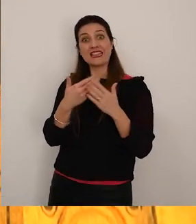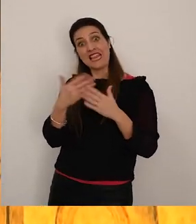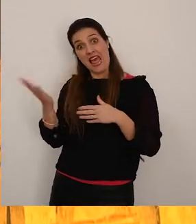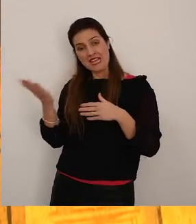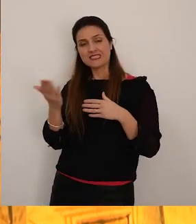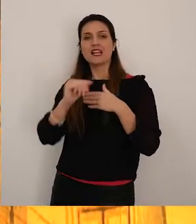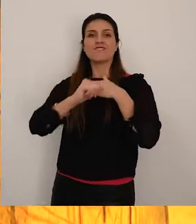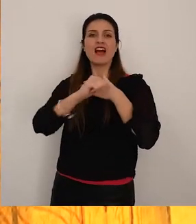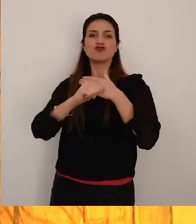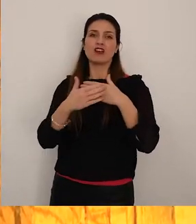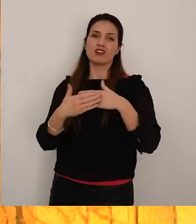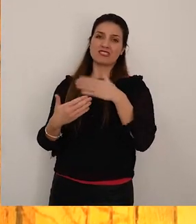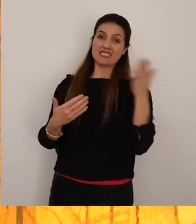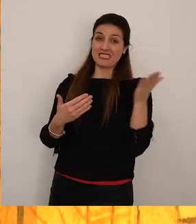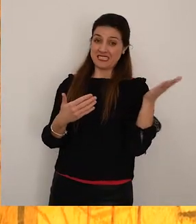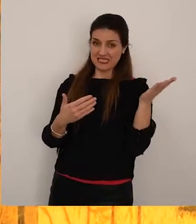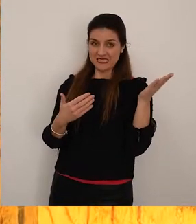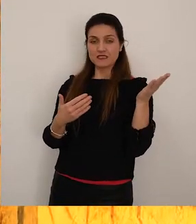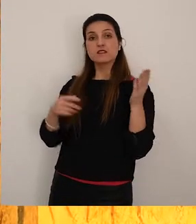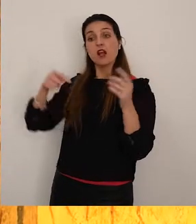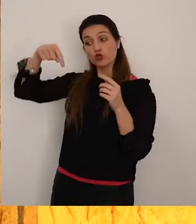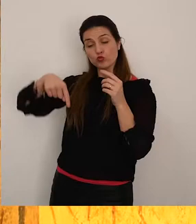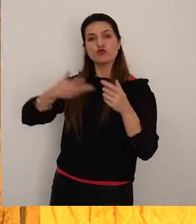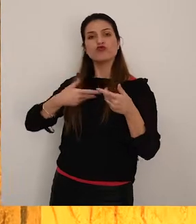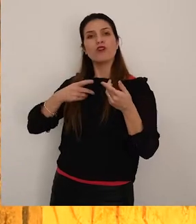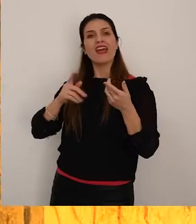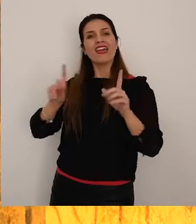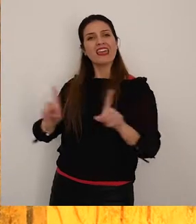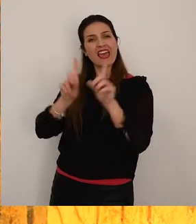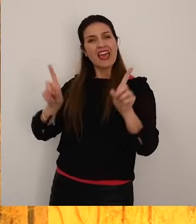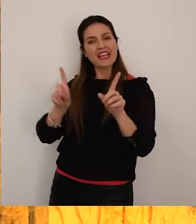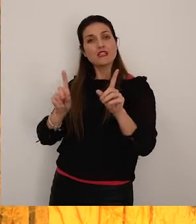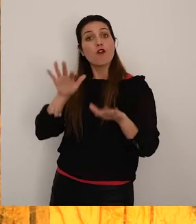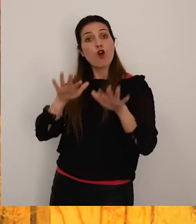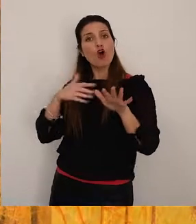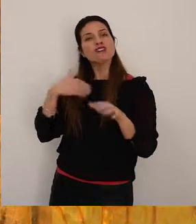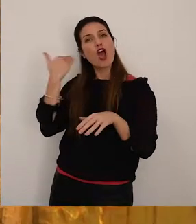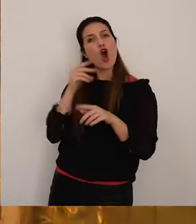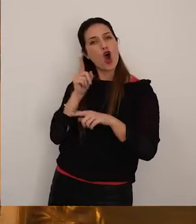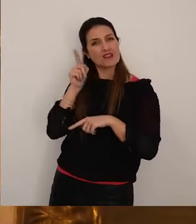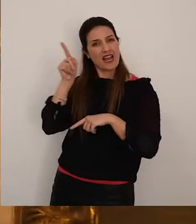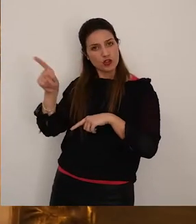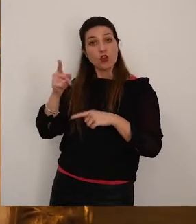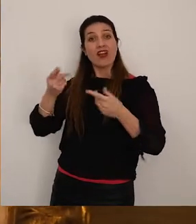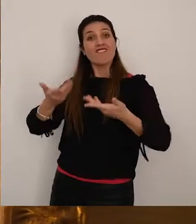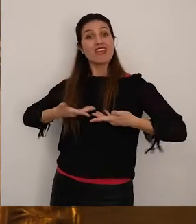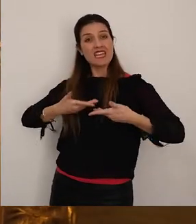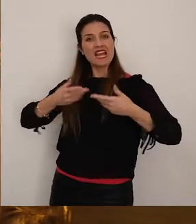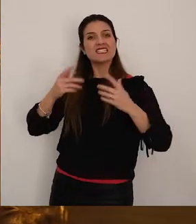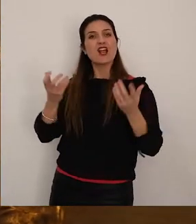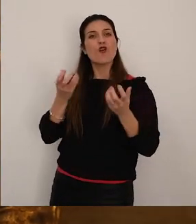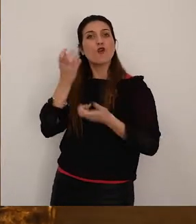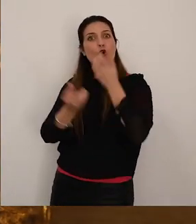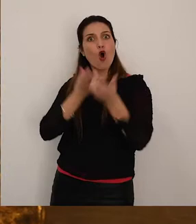Otranto, dai cui finestroni fuoriescono spaventose fiamme e il cui portone appare sbarrato. Qui i turchi vengono